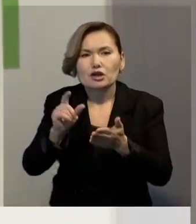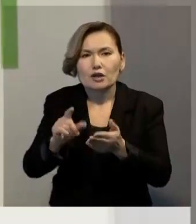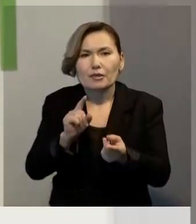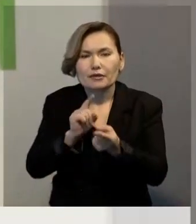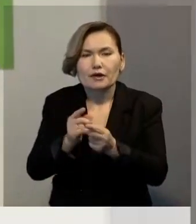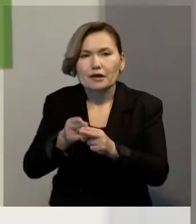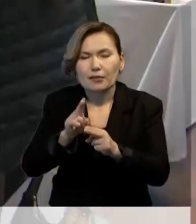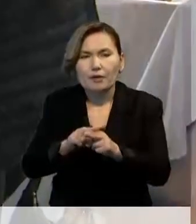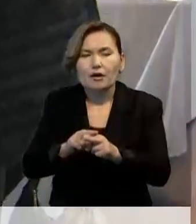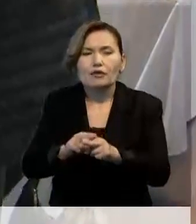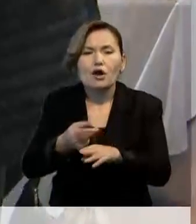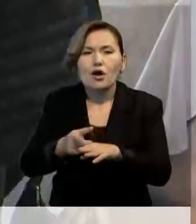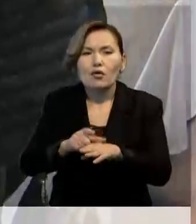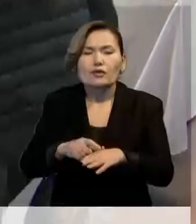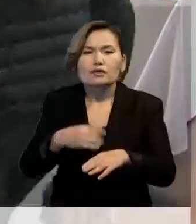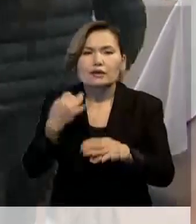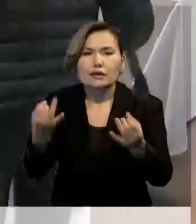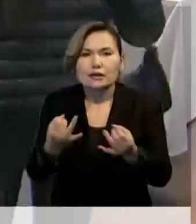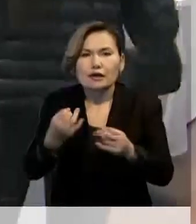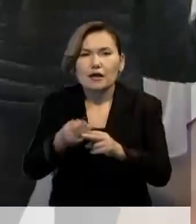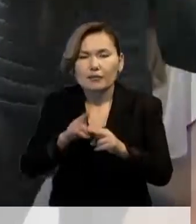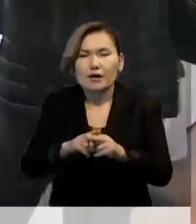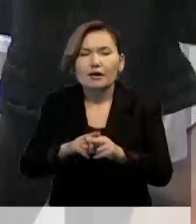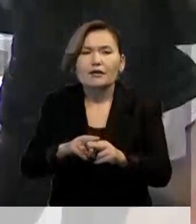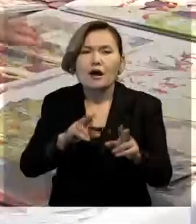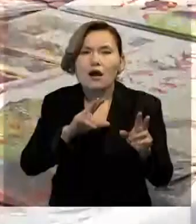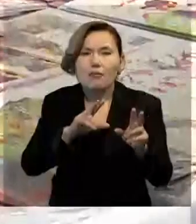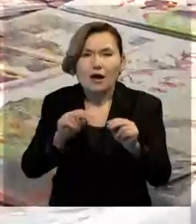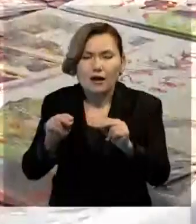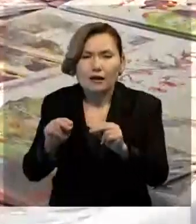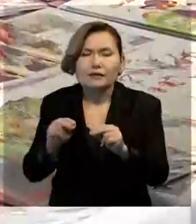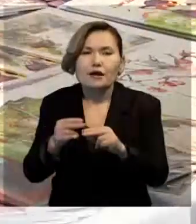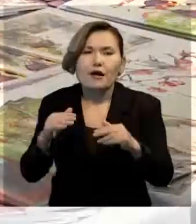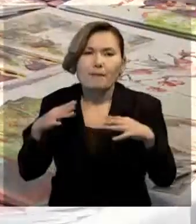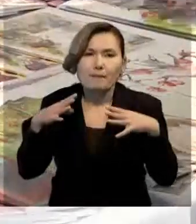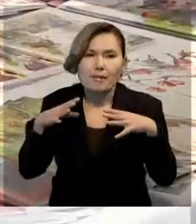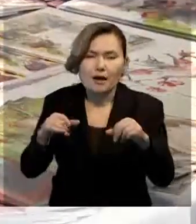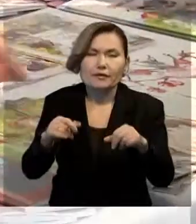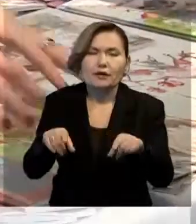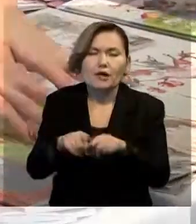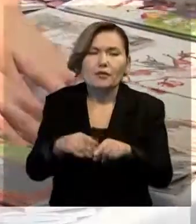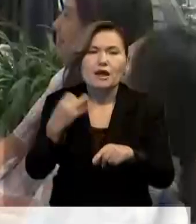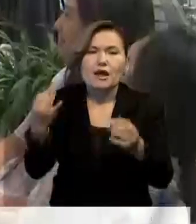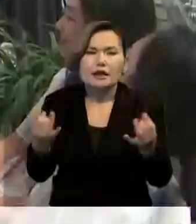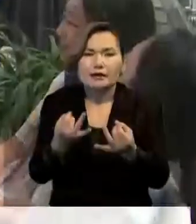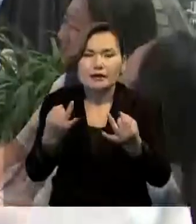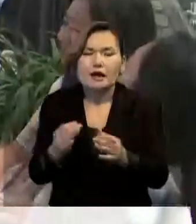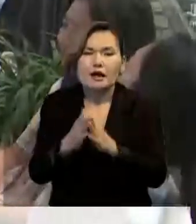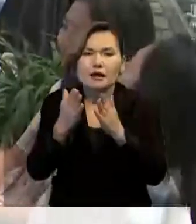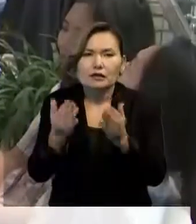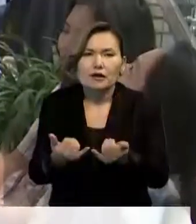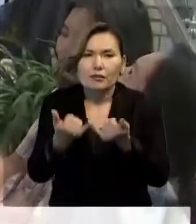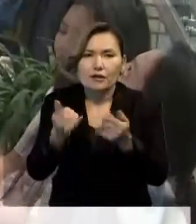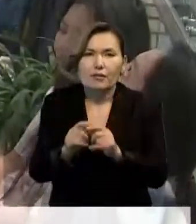кездесіп, таныс болайық, батыр бөлісу деген бақыт. Бату мен оның достарының шытырман оқиғалары атты кітаптардың тұсаукесеріне